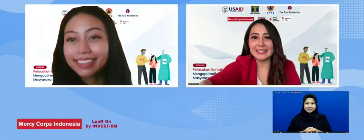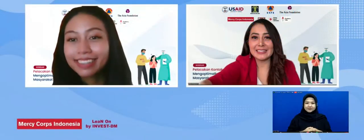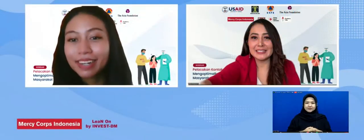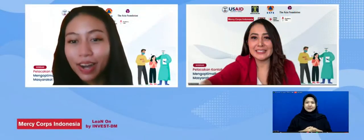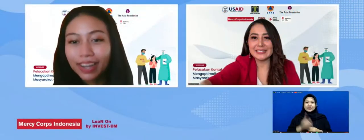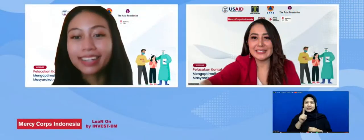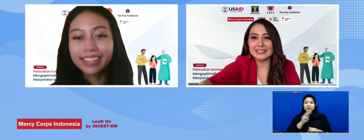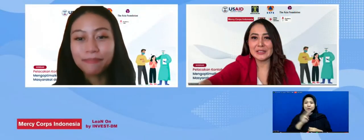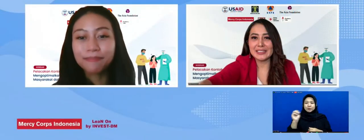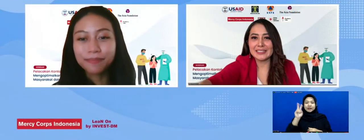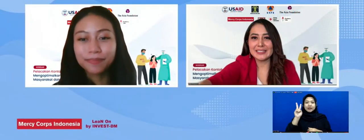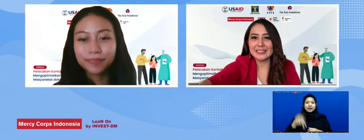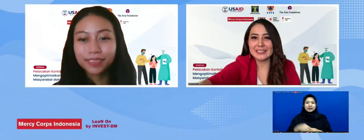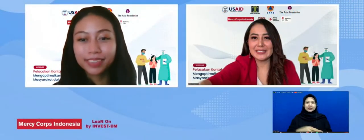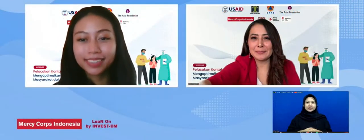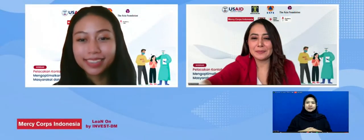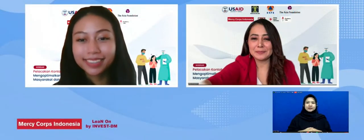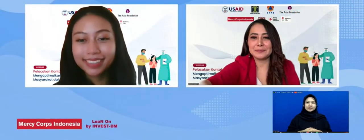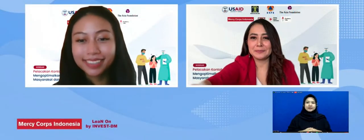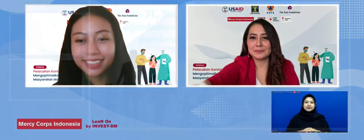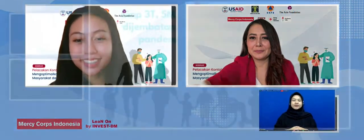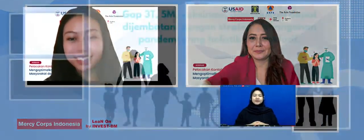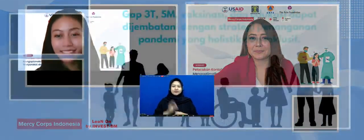1 menit? Oke, okay, siap.